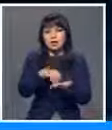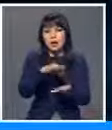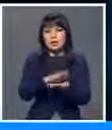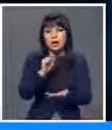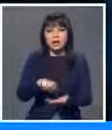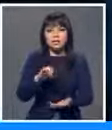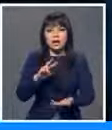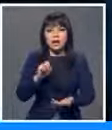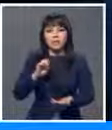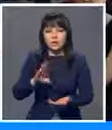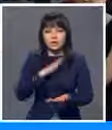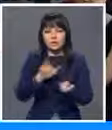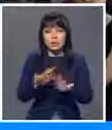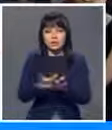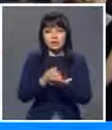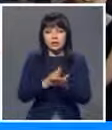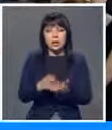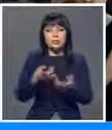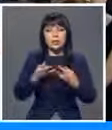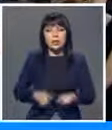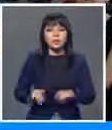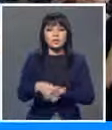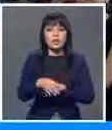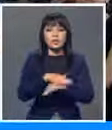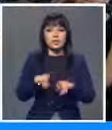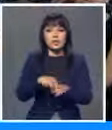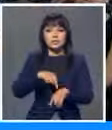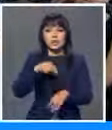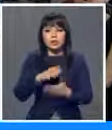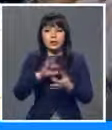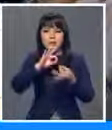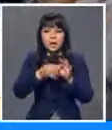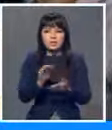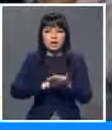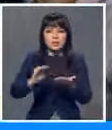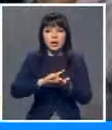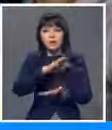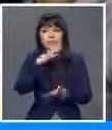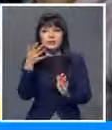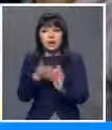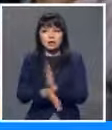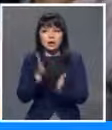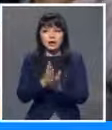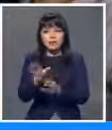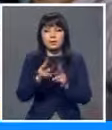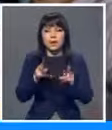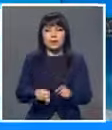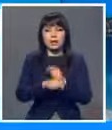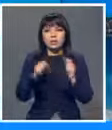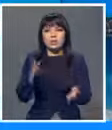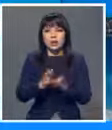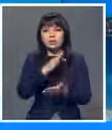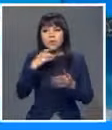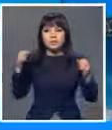Әлия Іңкәрбектің «Тәңіртау» жинағына туған жер, сырлы сезім жайлы терең мағыналы отты жырлары еніп отыр. Тұсаукесер рәсіміне келген зиялы